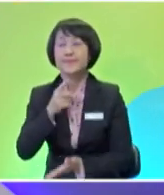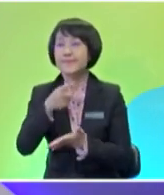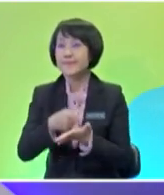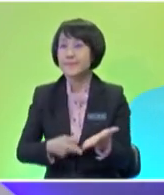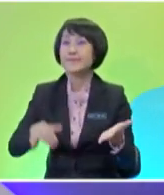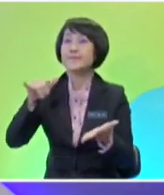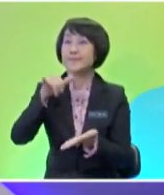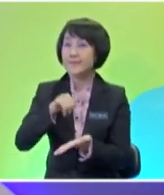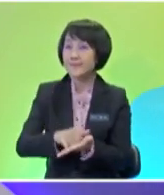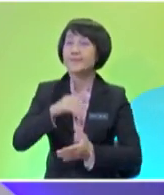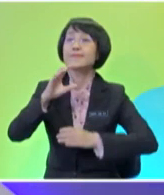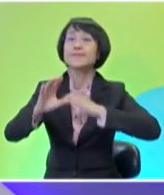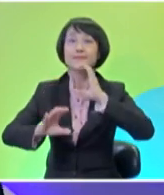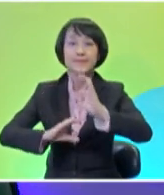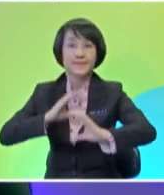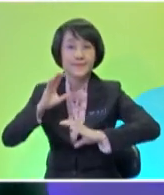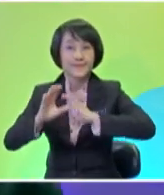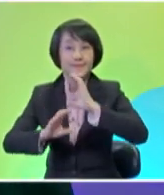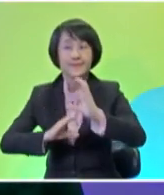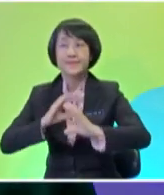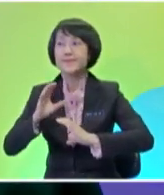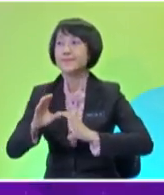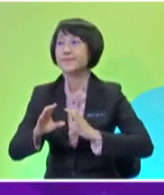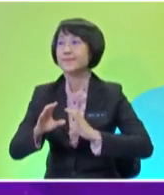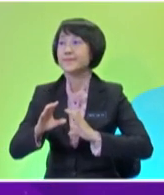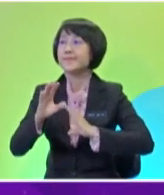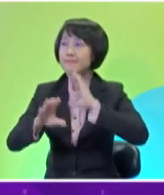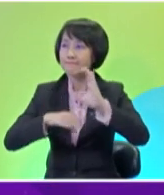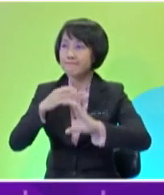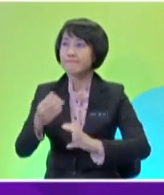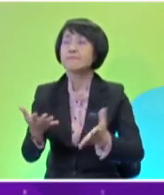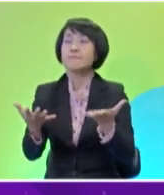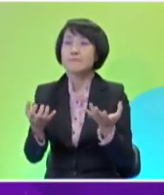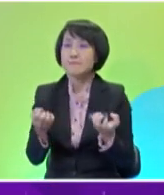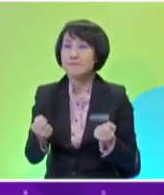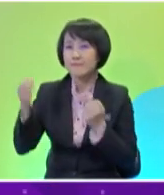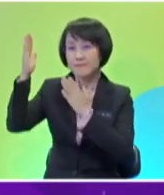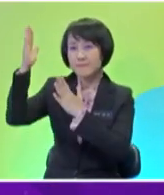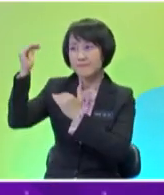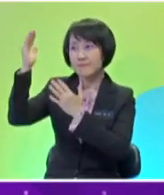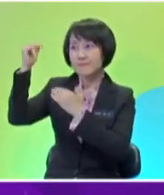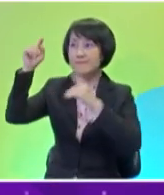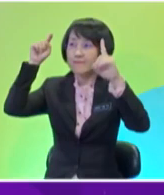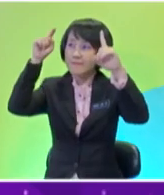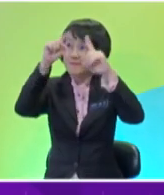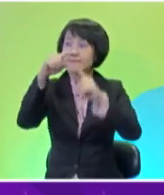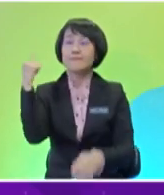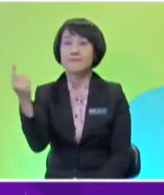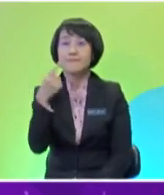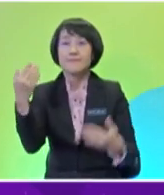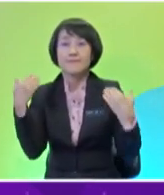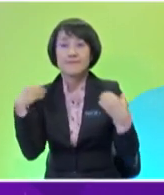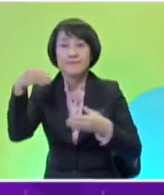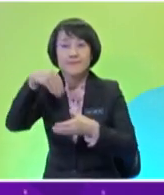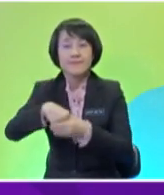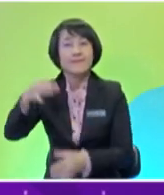cita-cita cita-cita adalah keinginan harapan atau tujuan yang selalu ada dalam pikiran